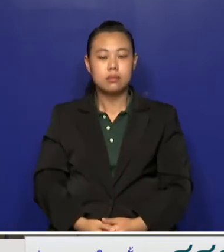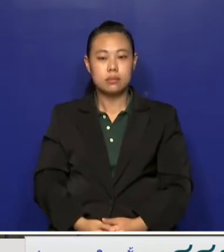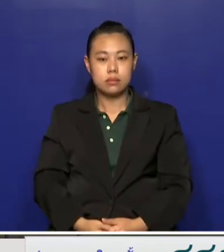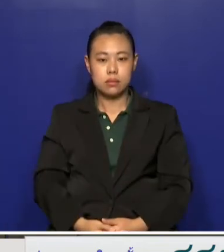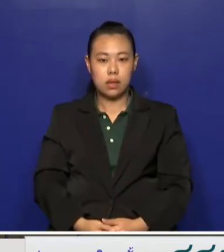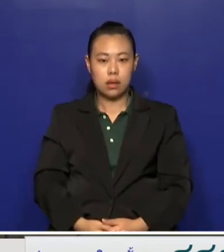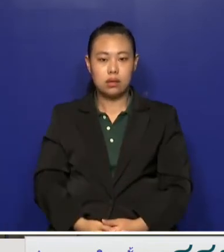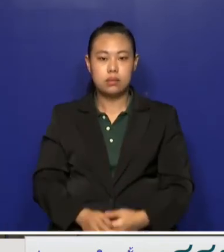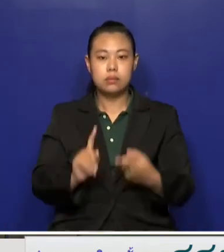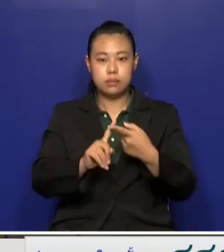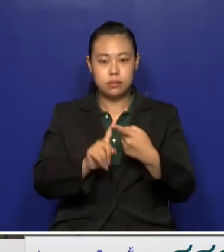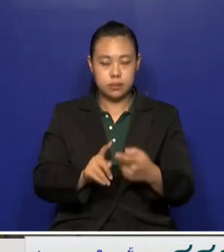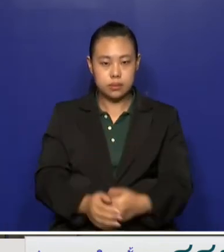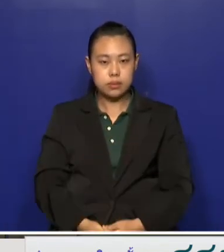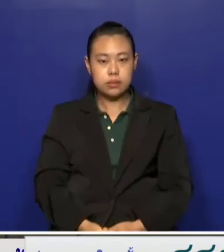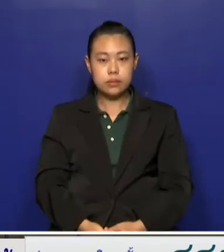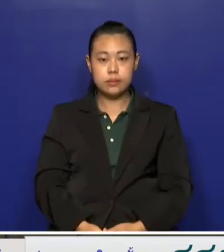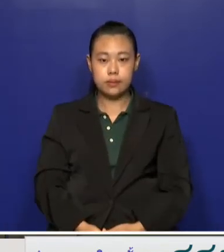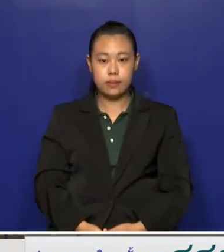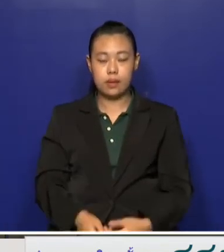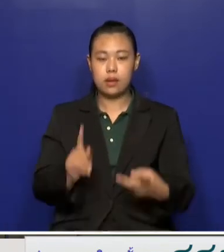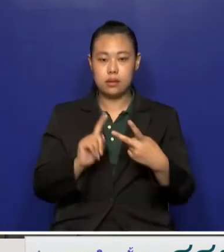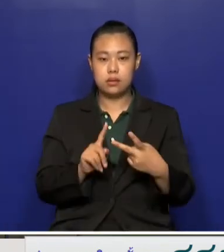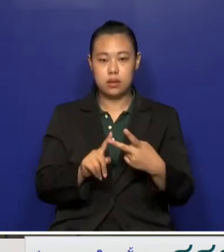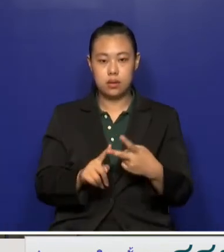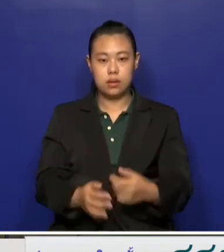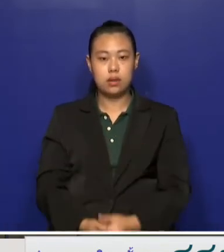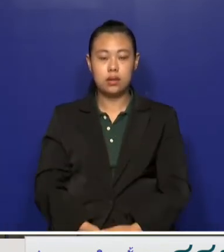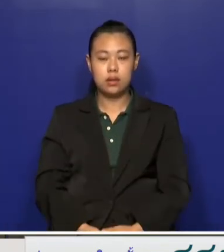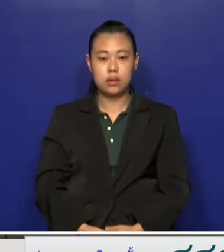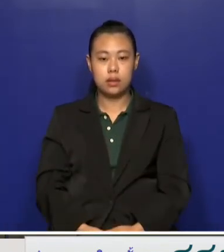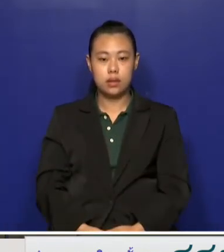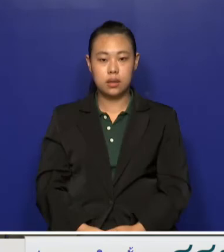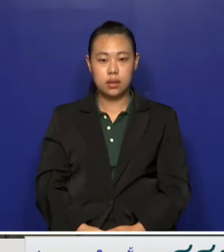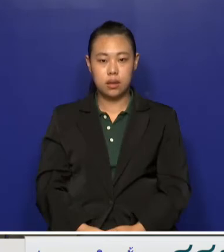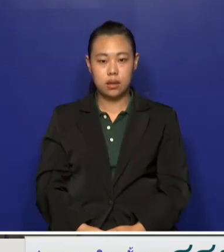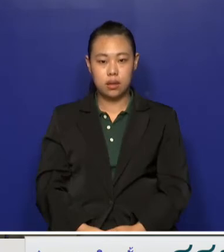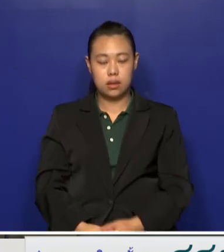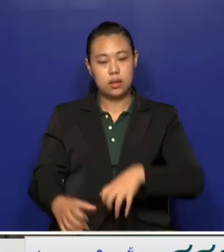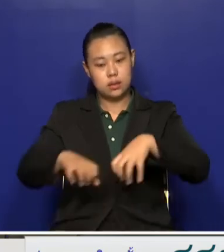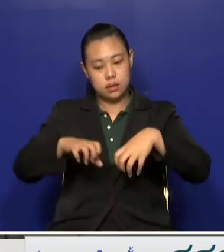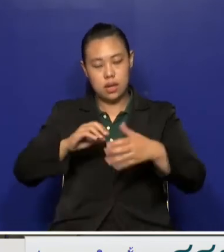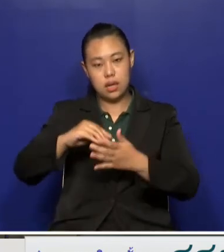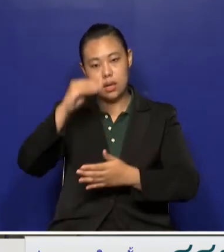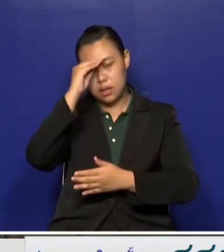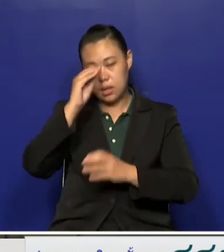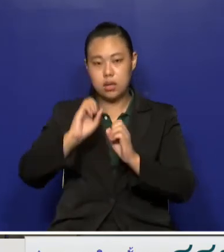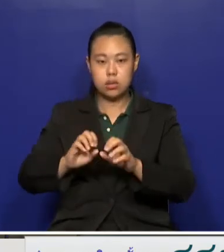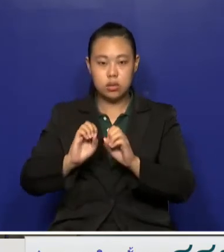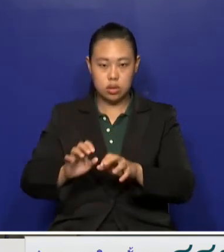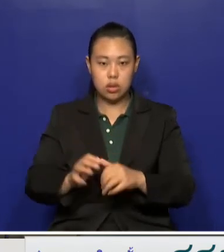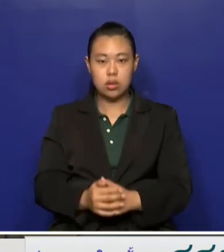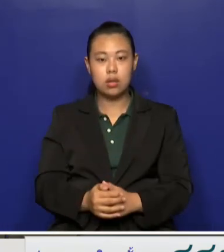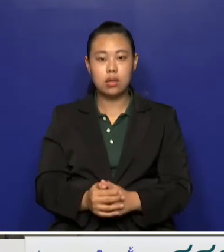นประการแรกครับข้อที่สองครับจัดการเรียนการสอนจัดการเรียน